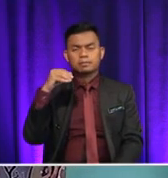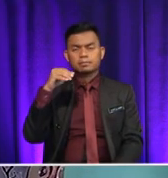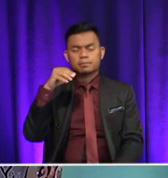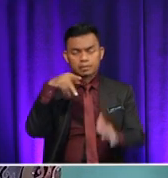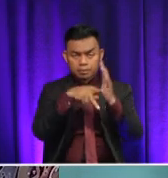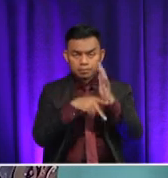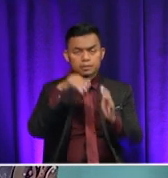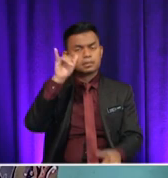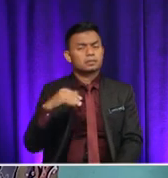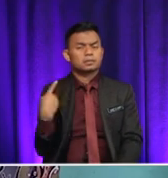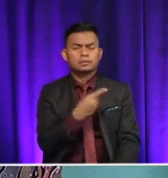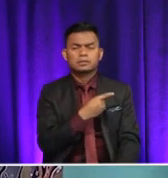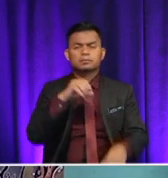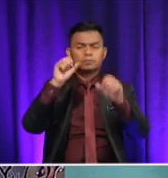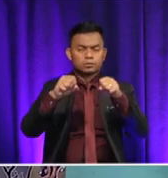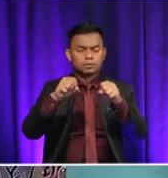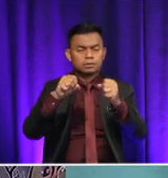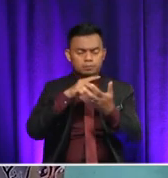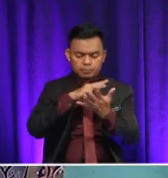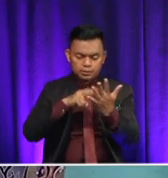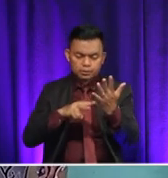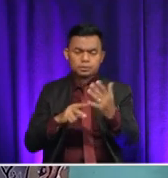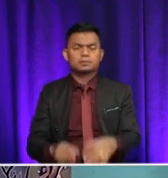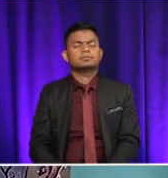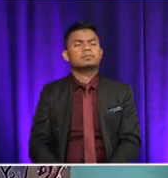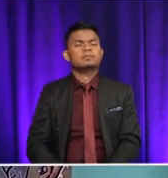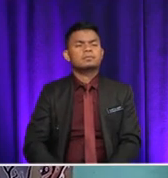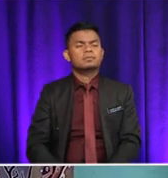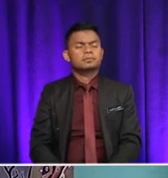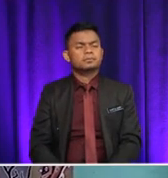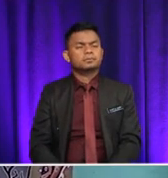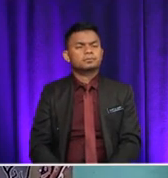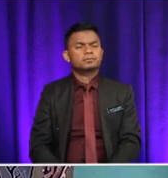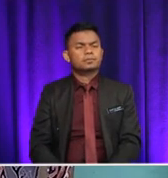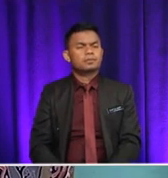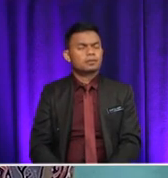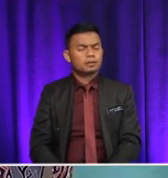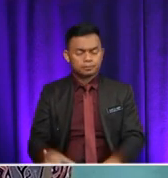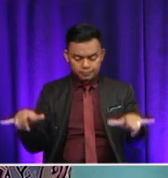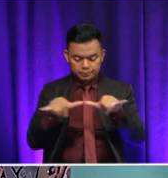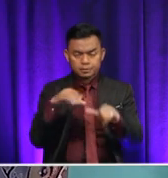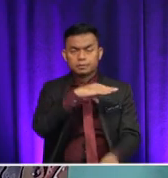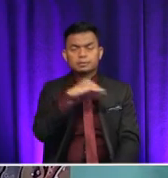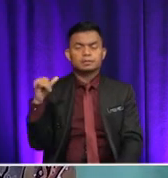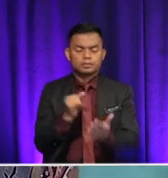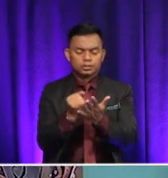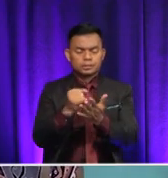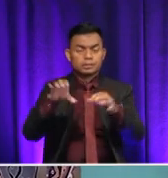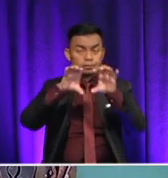kita beli baca daripada di situ yaitu kedudukan size dan jenis